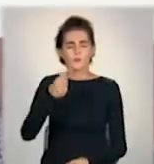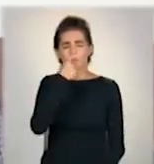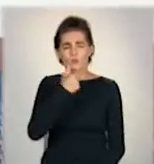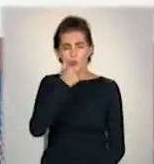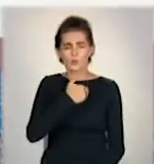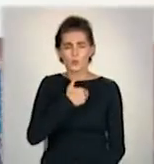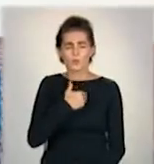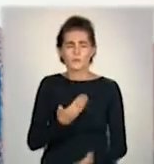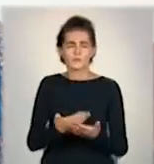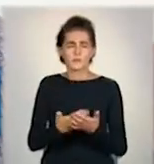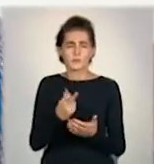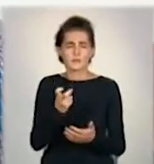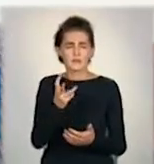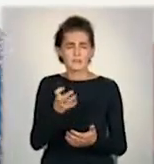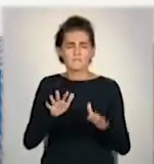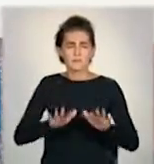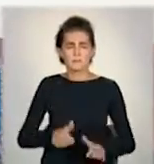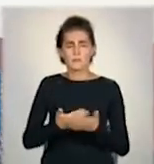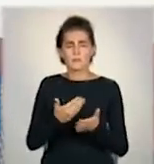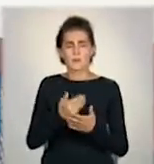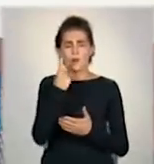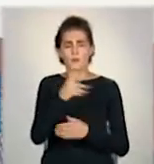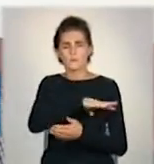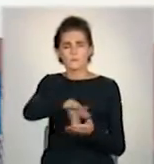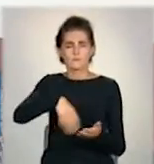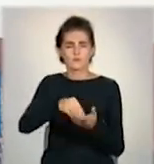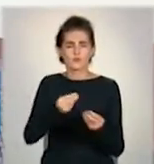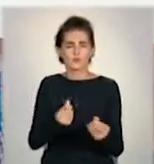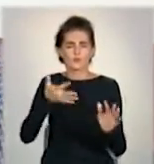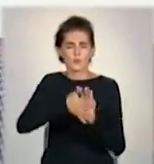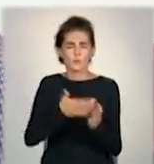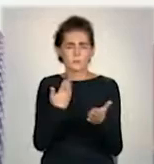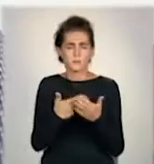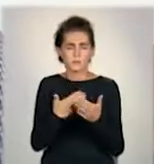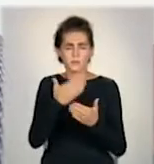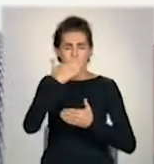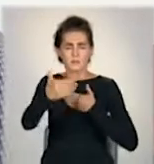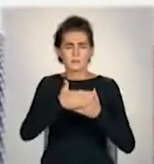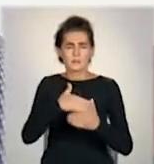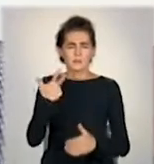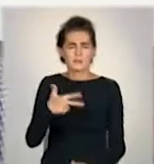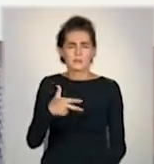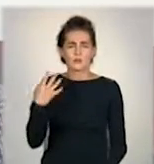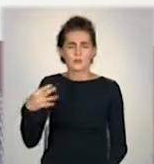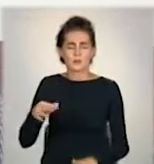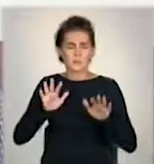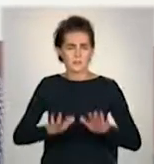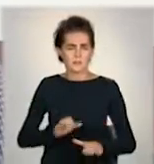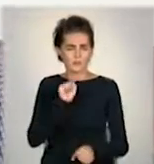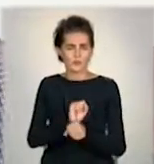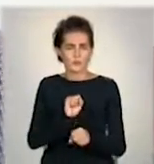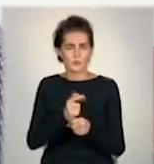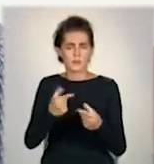200-300 паркомісць таких. Да? Один паркомат встановлюється, з мого досвіду, вже на 30-40 паркомісць.